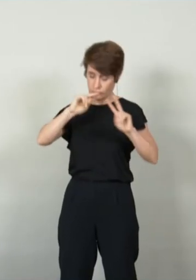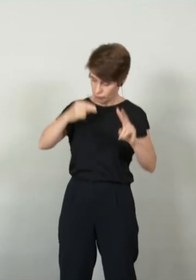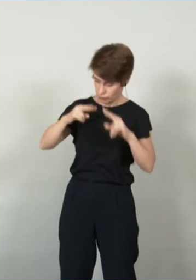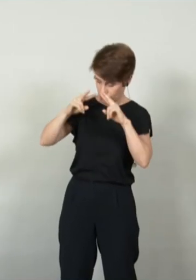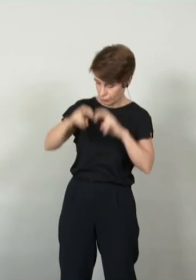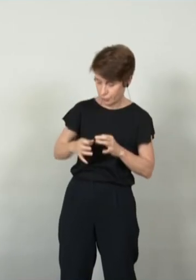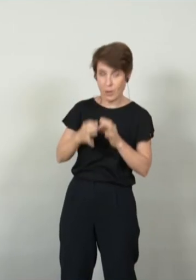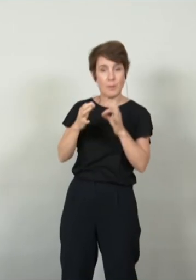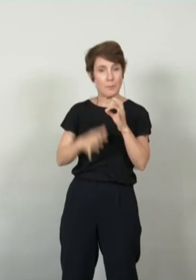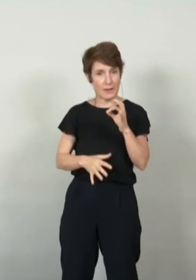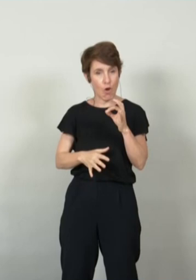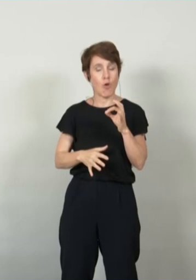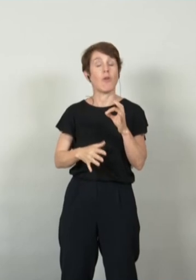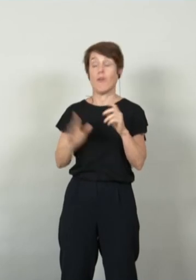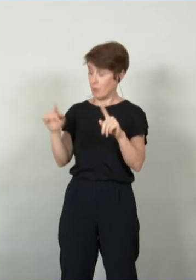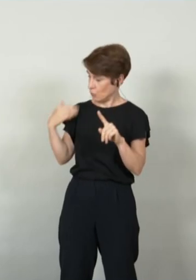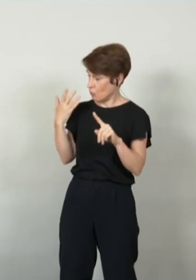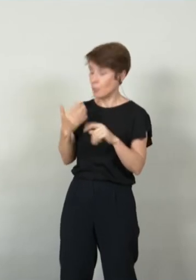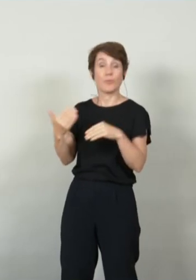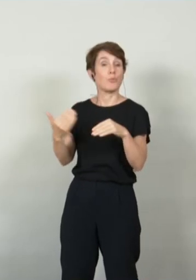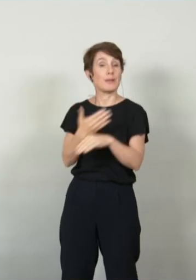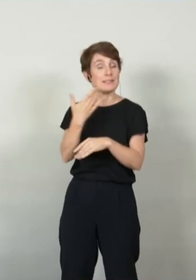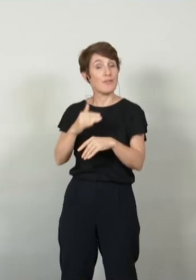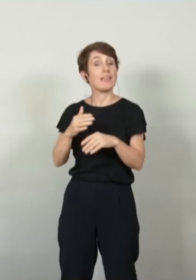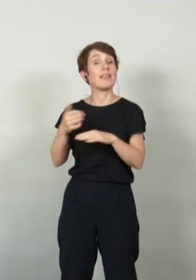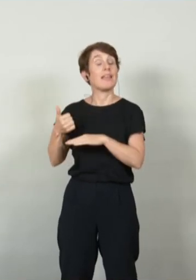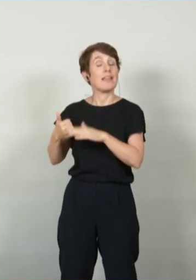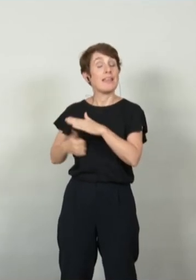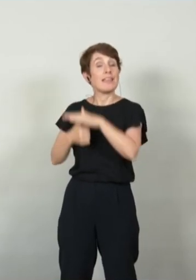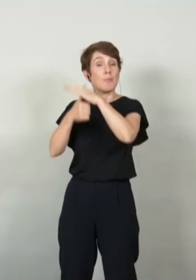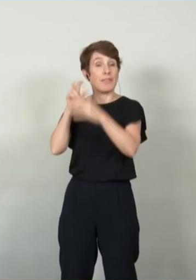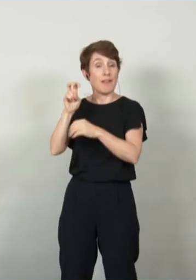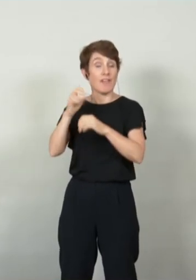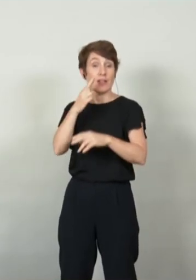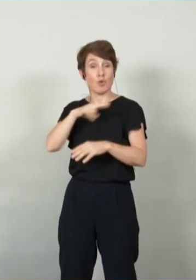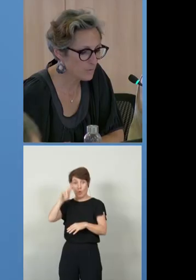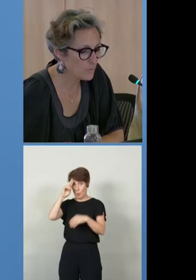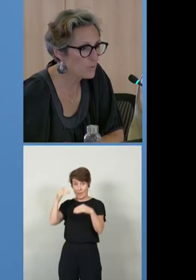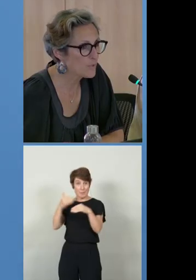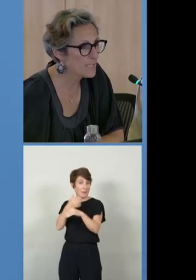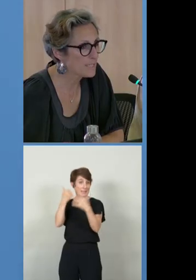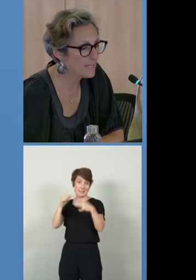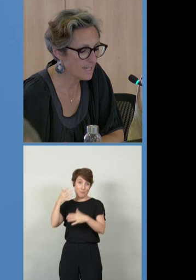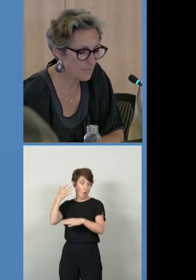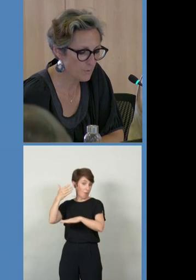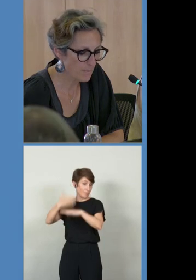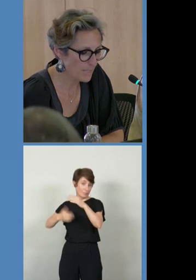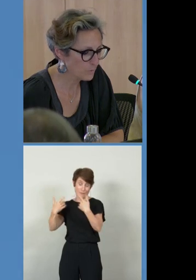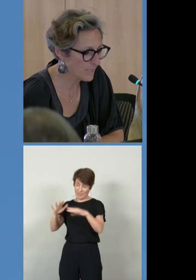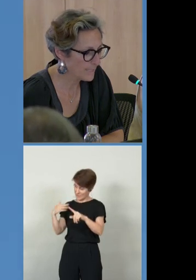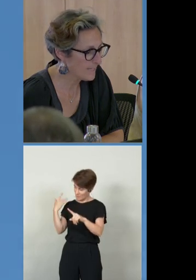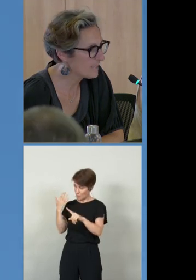l'évaluation 6 mois après la fin de l'année capitale verte européenne s'est établi dans une logique à la fois